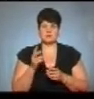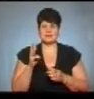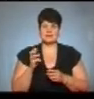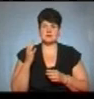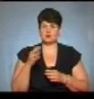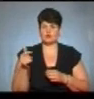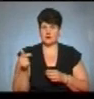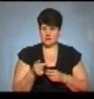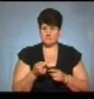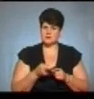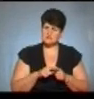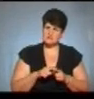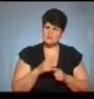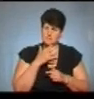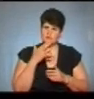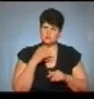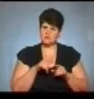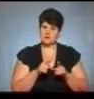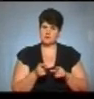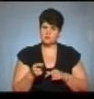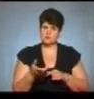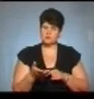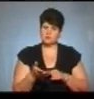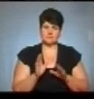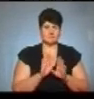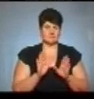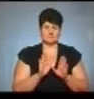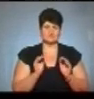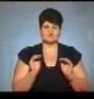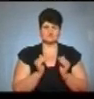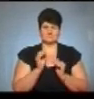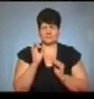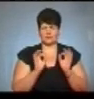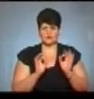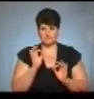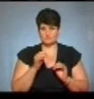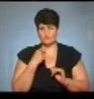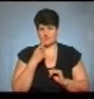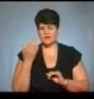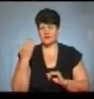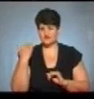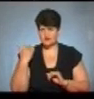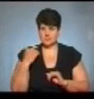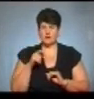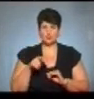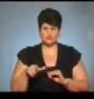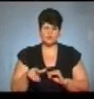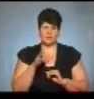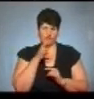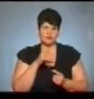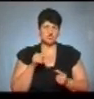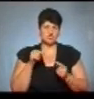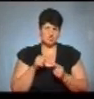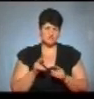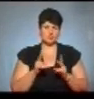гривень. Чи багато таких на Тернопільщині? Невеликий відсоток, так як ми говорили також раніше, що люди своєчасно, ті,